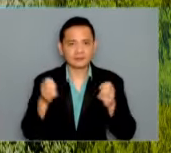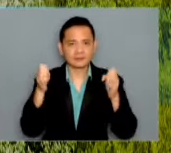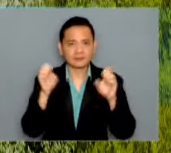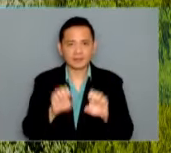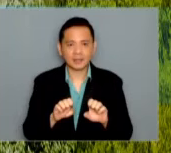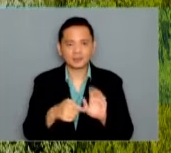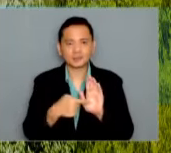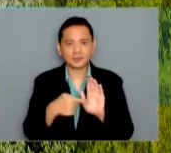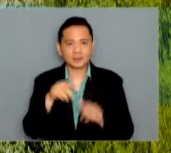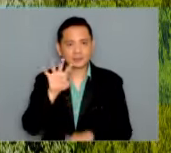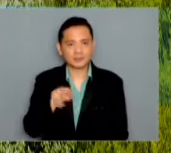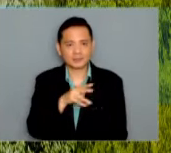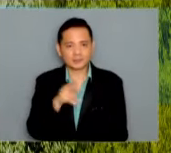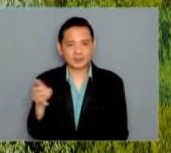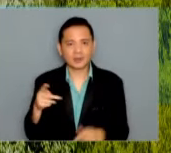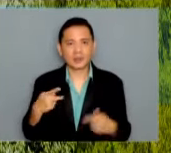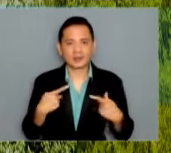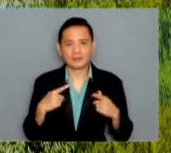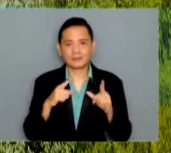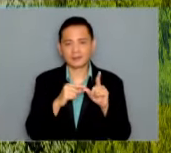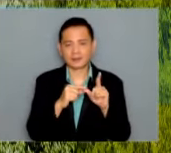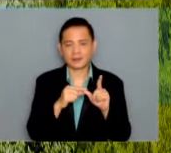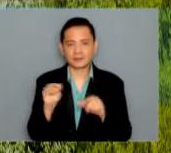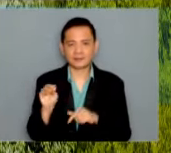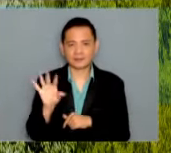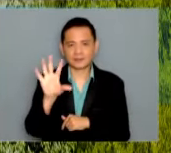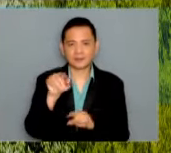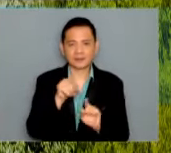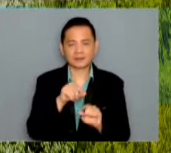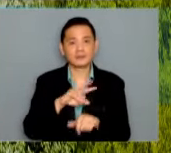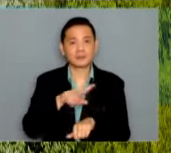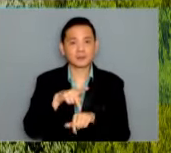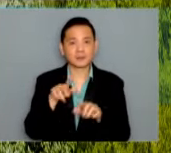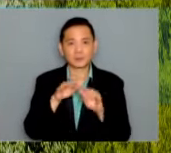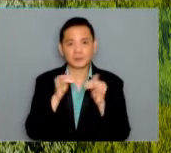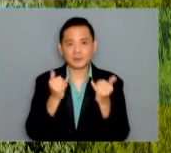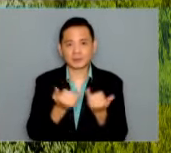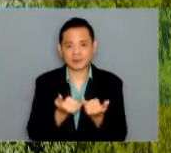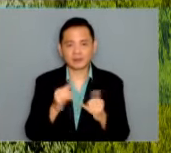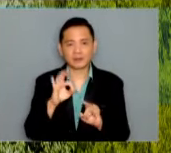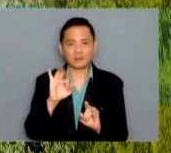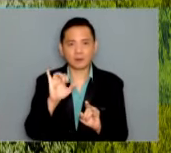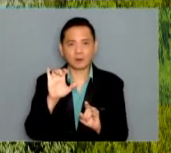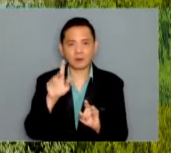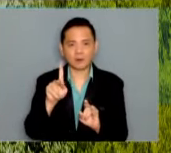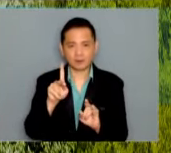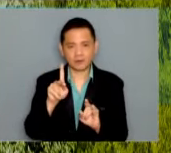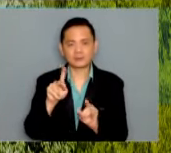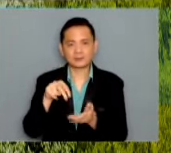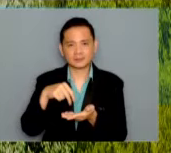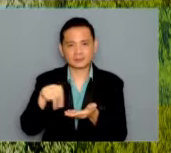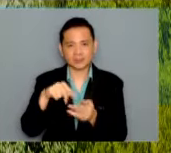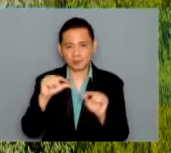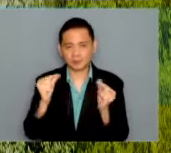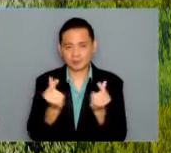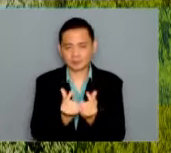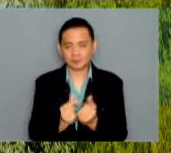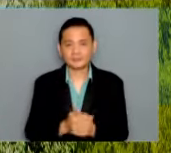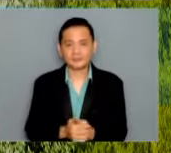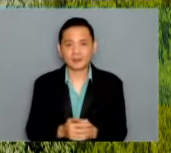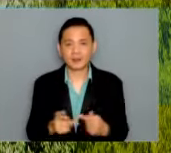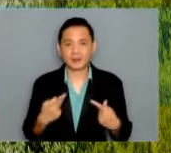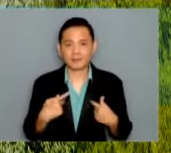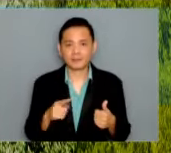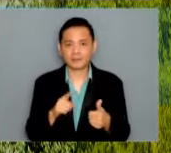shows and mga videos po ng Philippine Barangay Folk Dance Troupe, visit our social media account